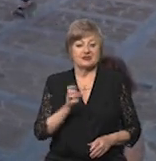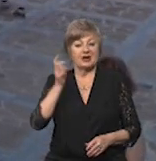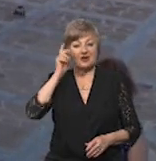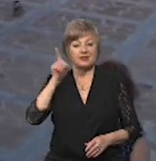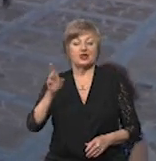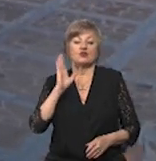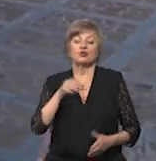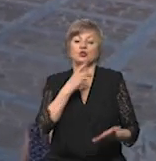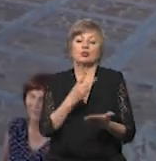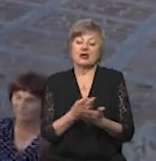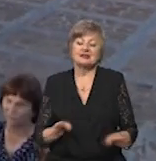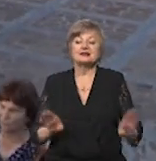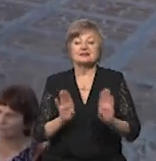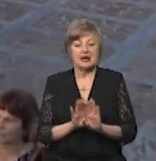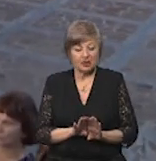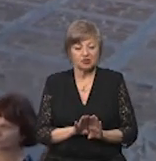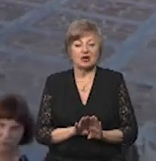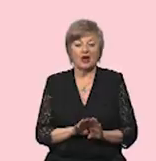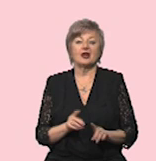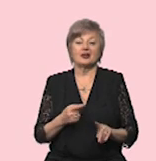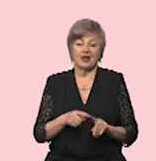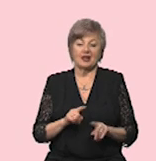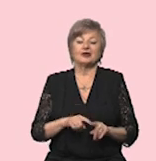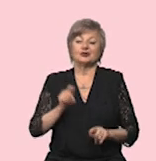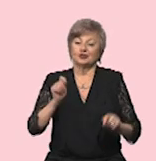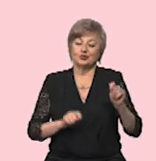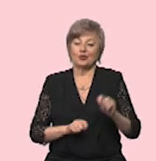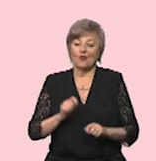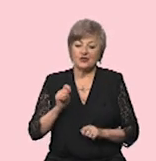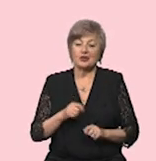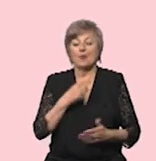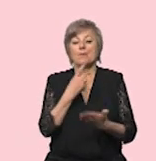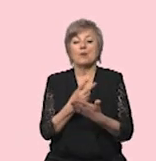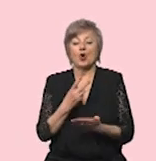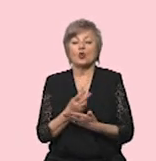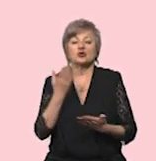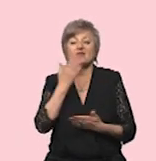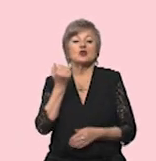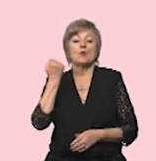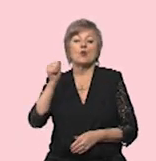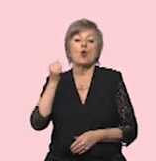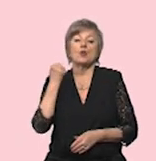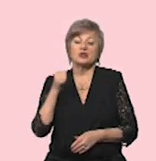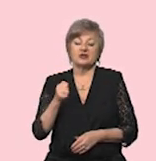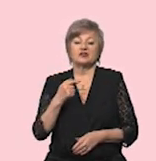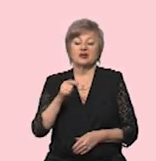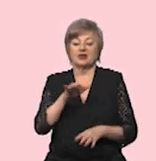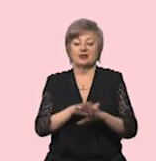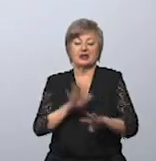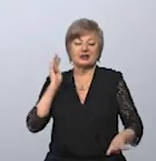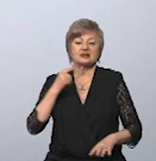відбудеться показ закриття «Лампа ДОК-2019», під час якого покажуть фільми-переможці глядацького